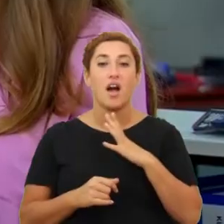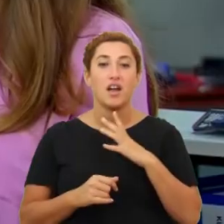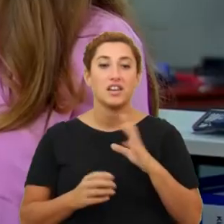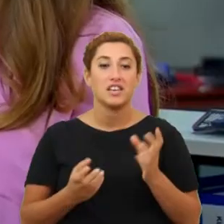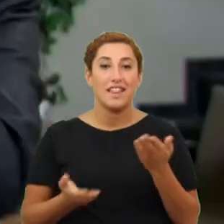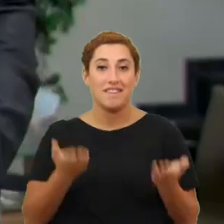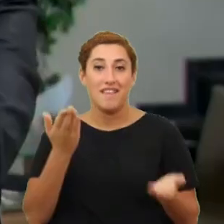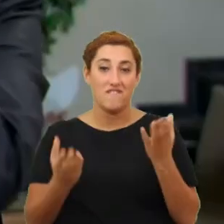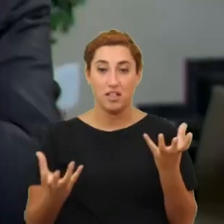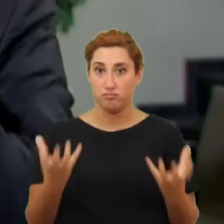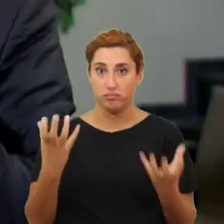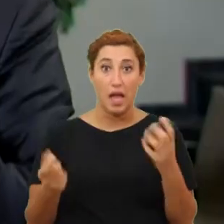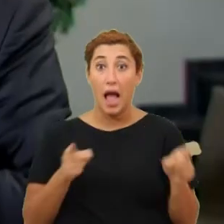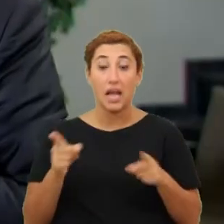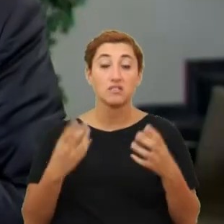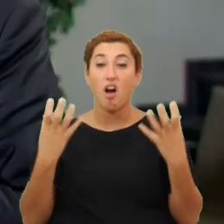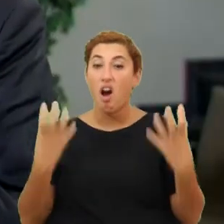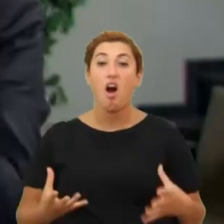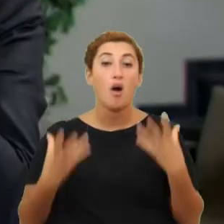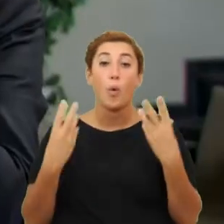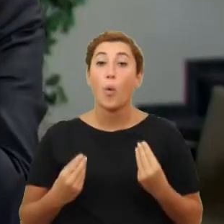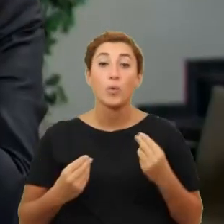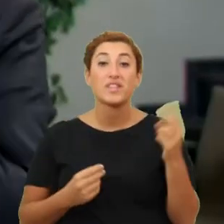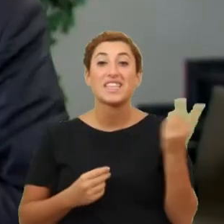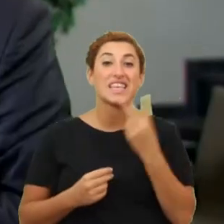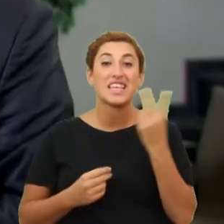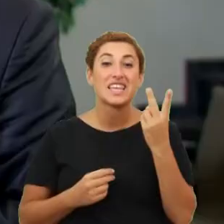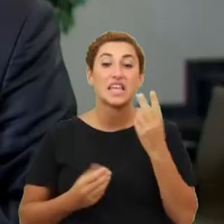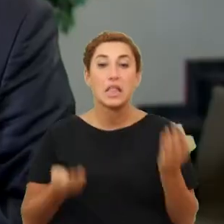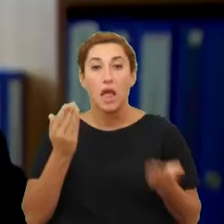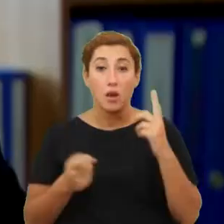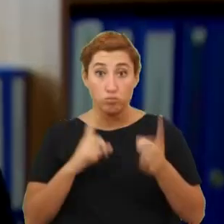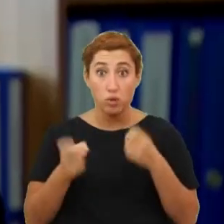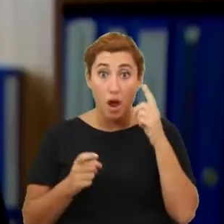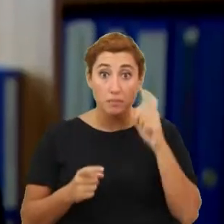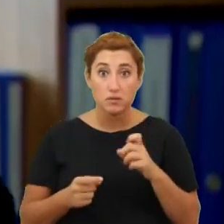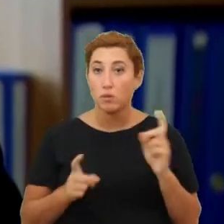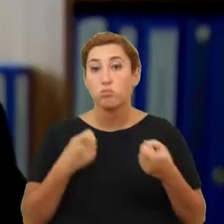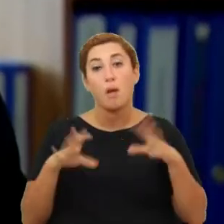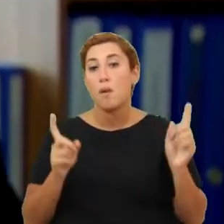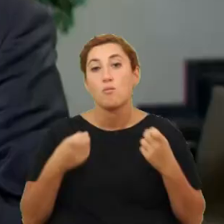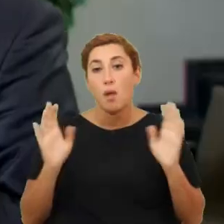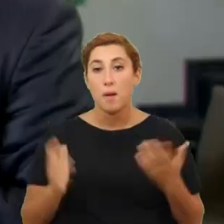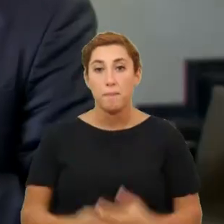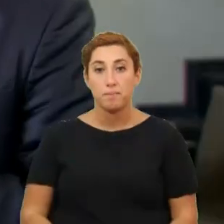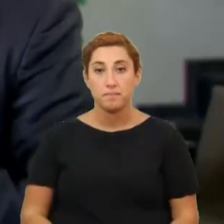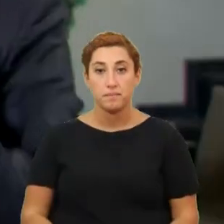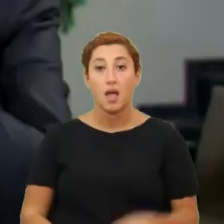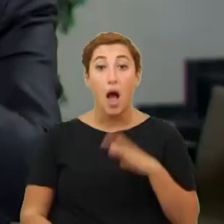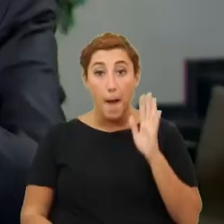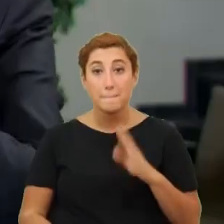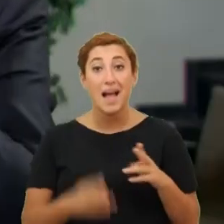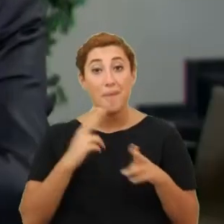Keferi terazide hangi topun ağır olduğunu 2 tartımda bulabilir misin? Bulamam.